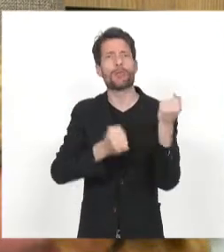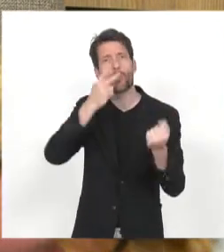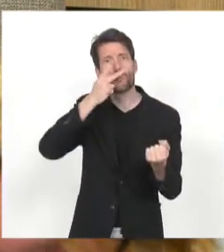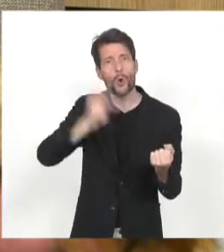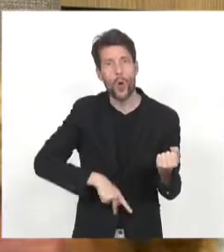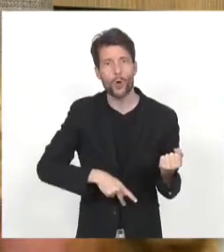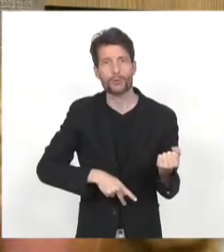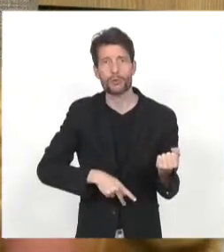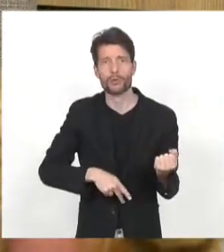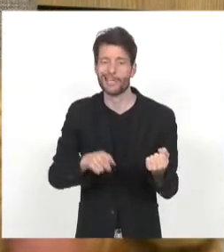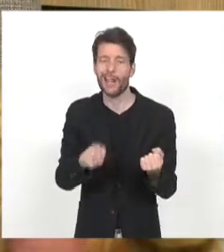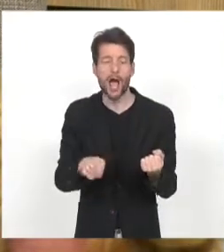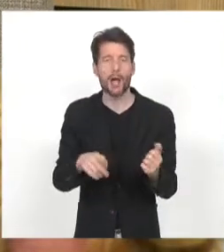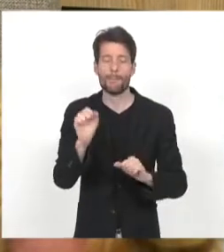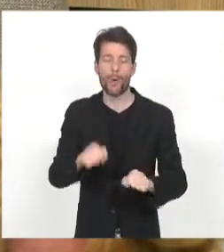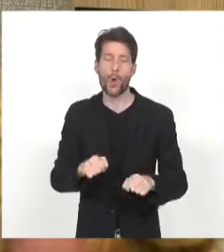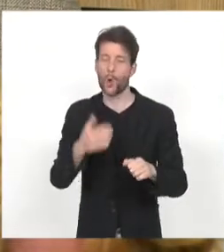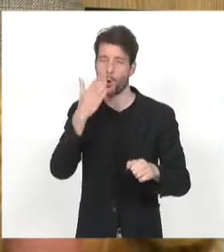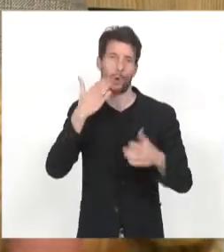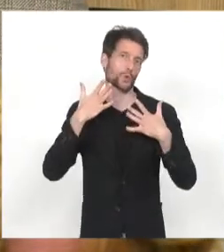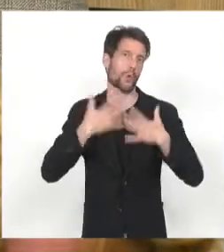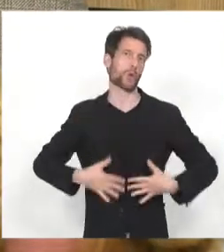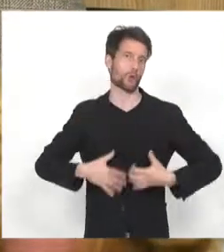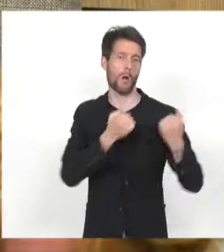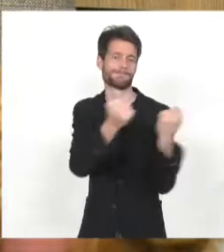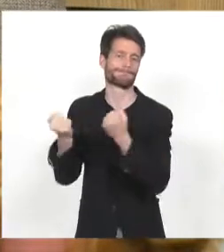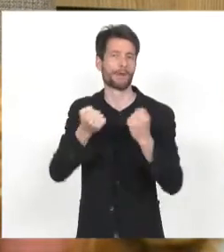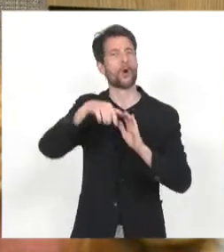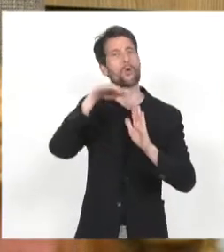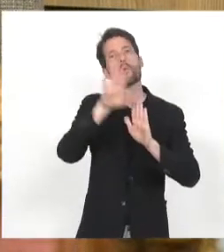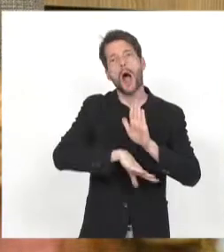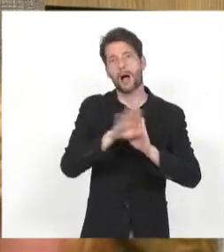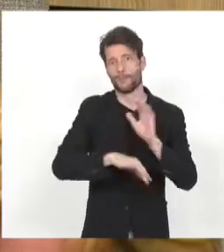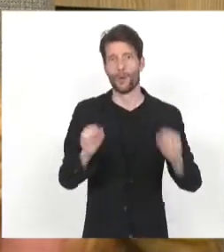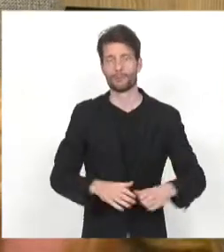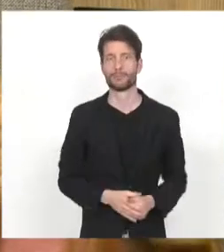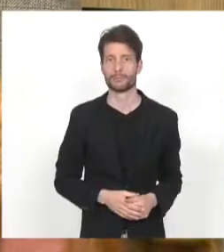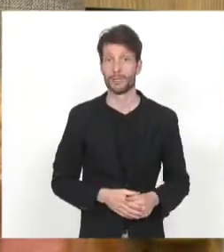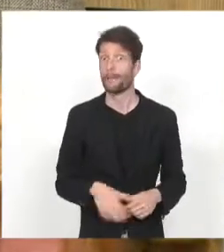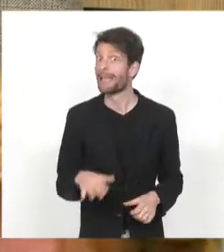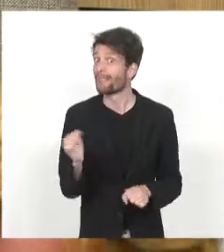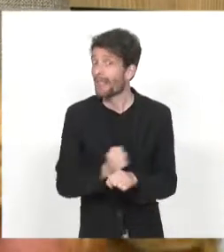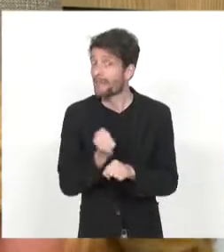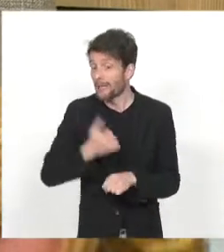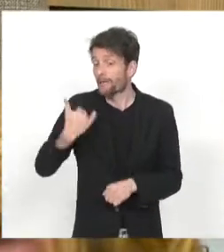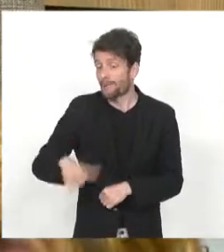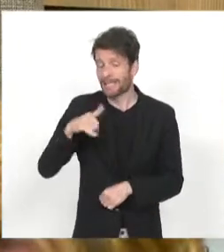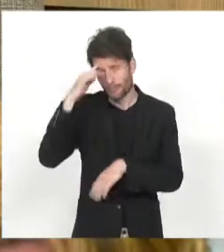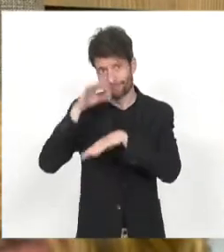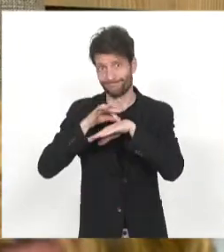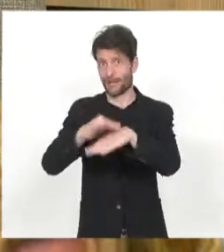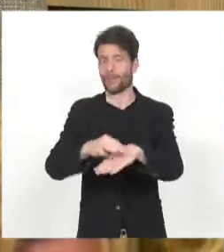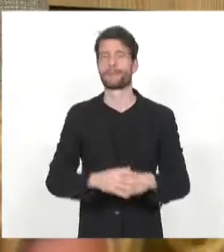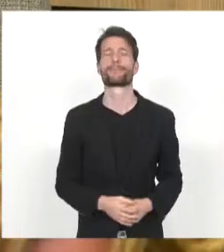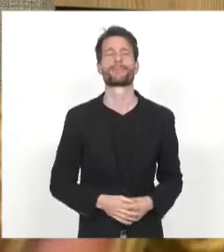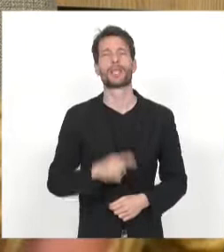plus facilement qu'ailleurs, changer leur comportement de déplacement. Beaucoup restaient cependant à faire pour les accompagner dans ce changement.